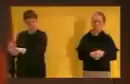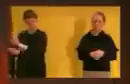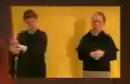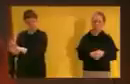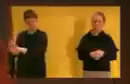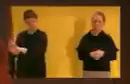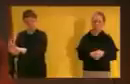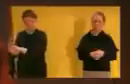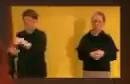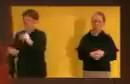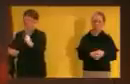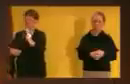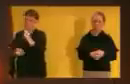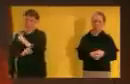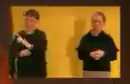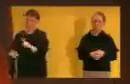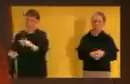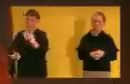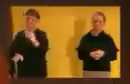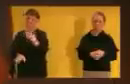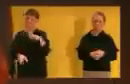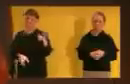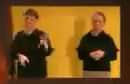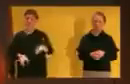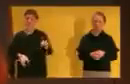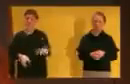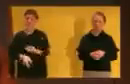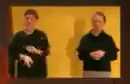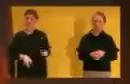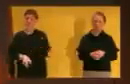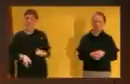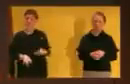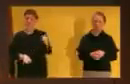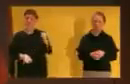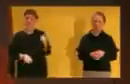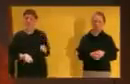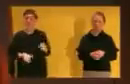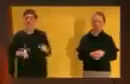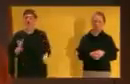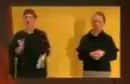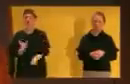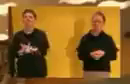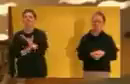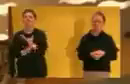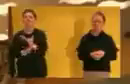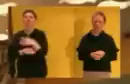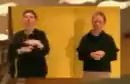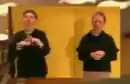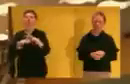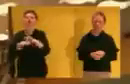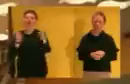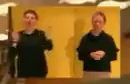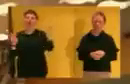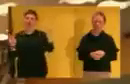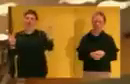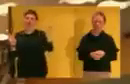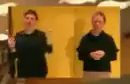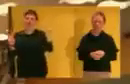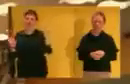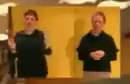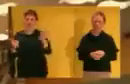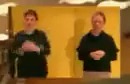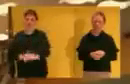Töchter werden zu Frischfleisch. Ich sage es so. Unsere Söhne werden zu Opfern. Die werden